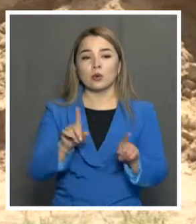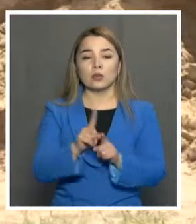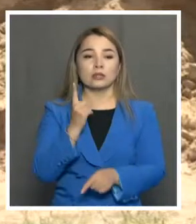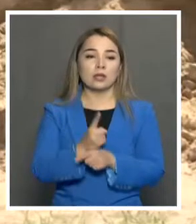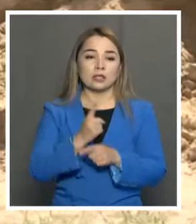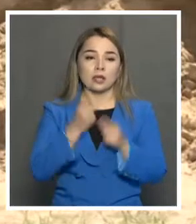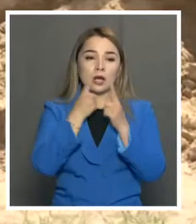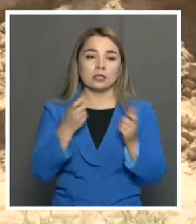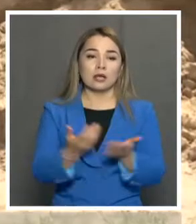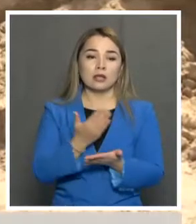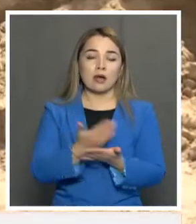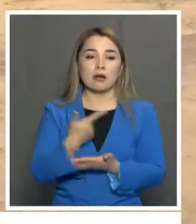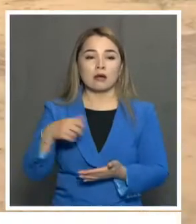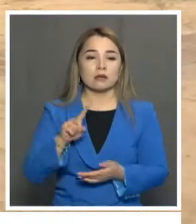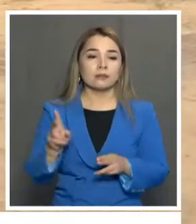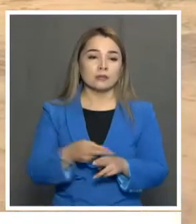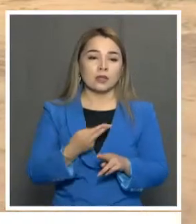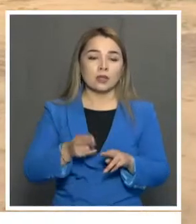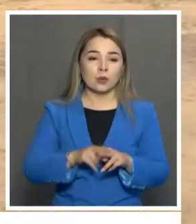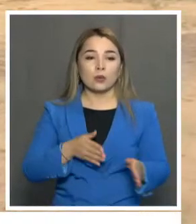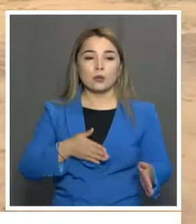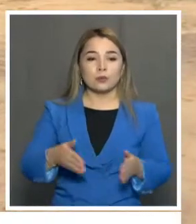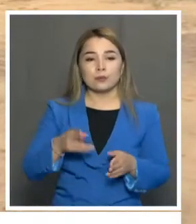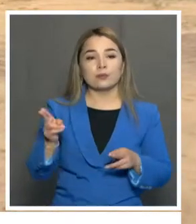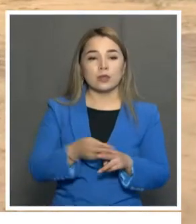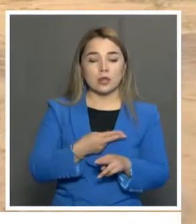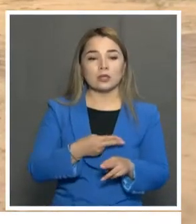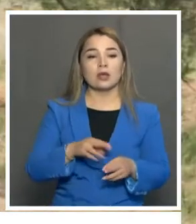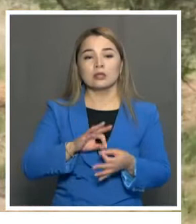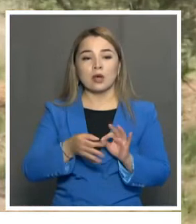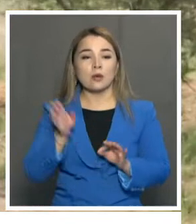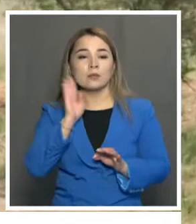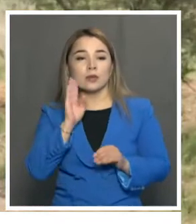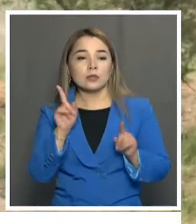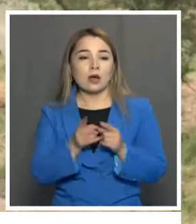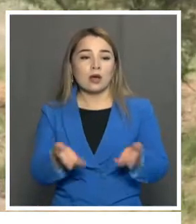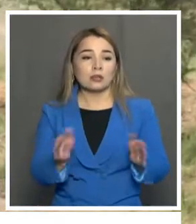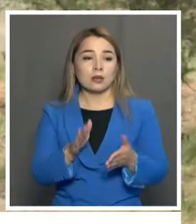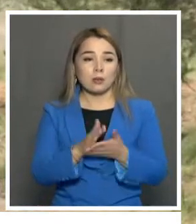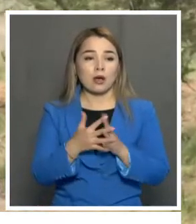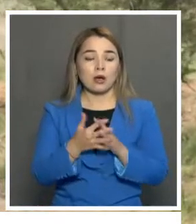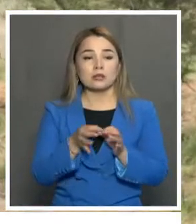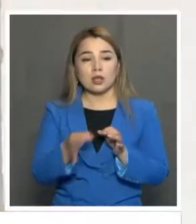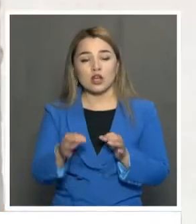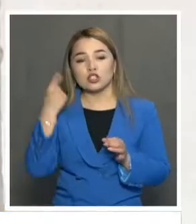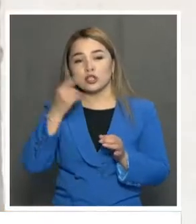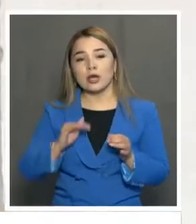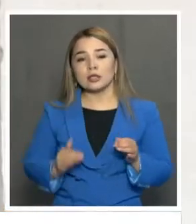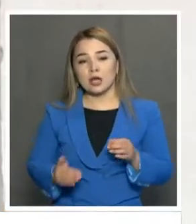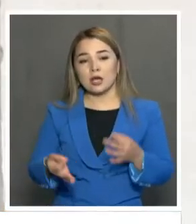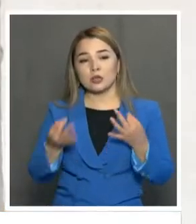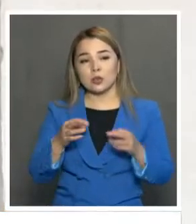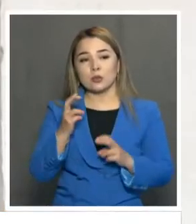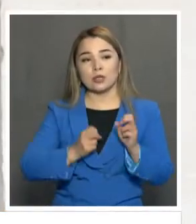салынған еді. Яғни жұрт газсыз, сусыз әрі жолсыз қалды. Соған қарамастан 2020 жылы ауыл іргесінен жеке кәсіпкерге құм өндіруге лицензия